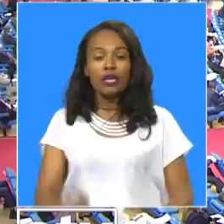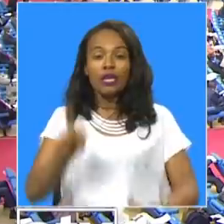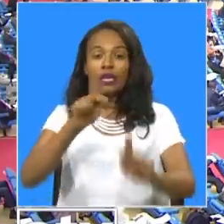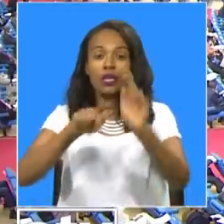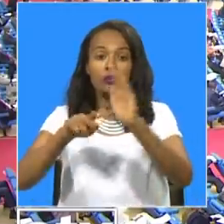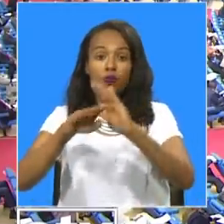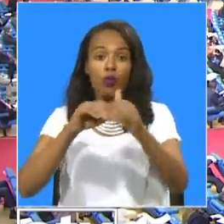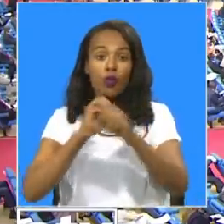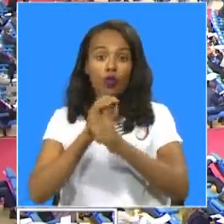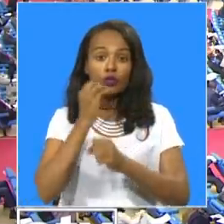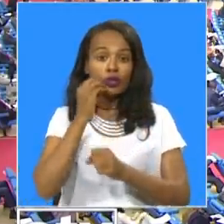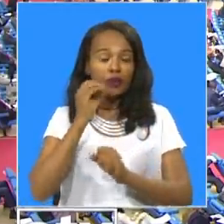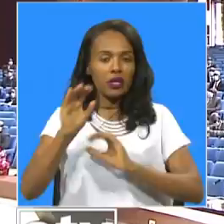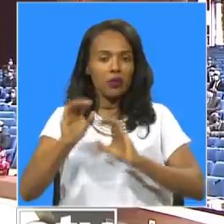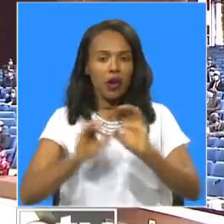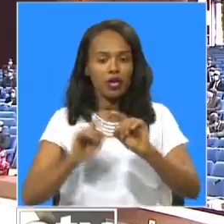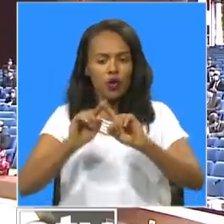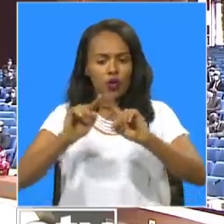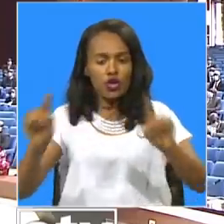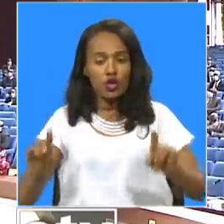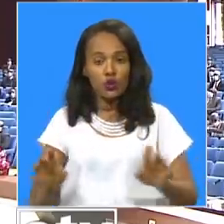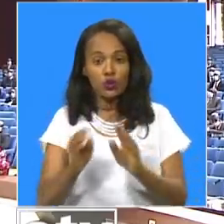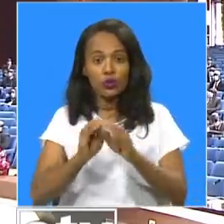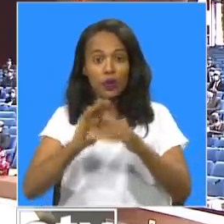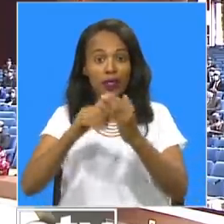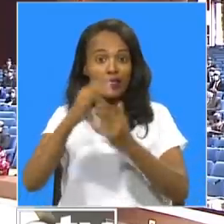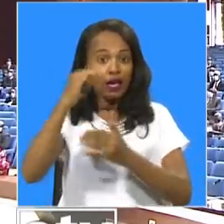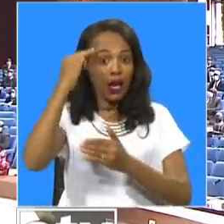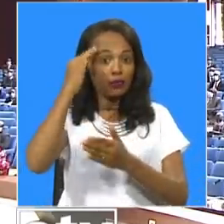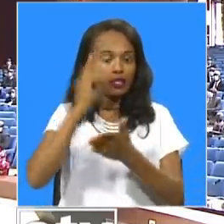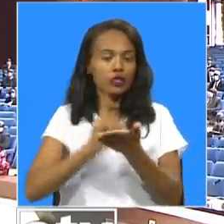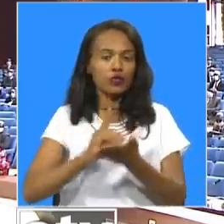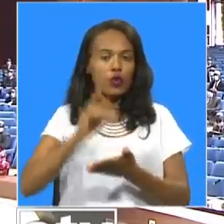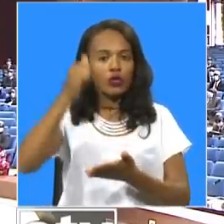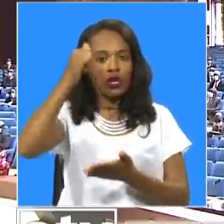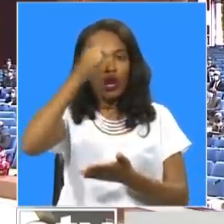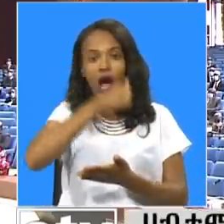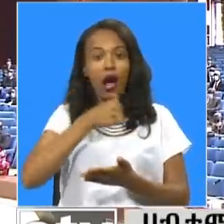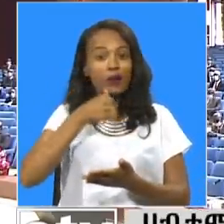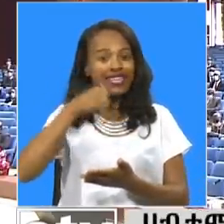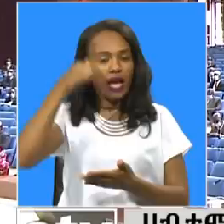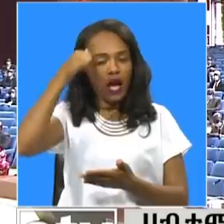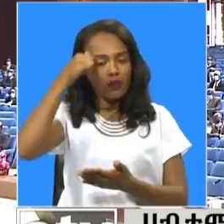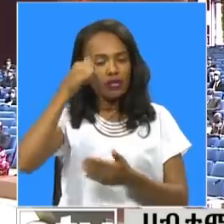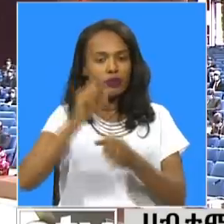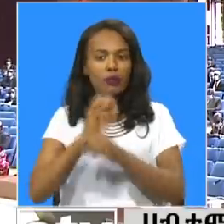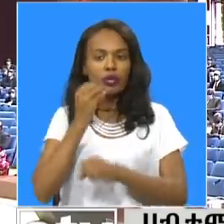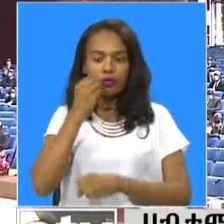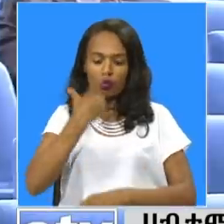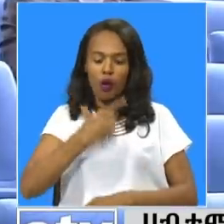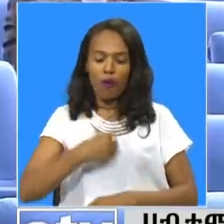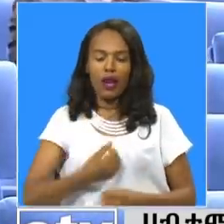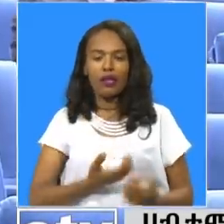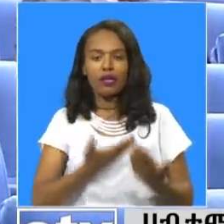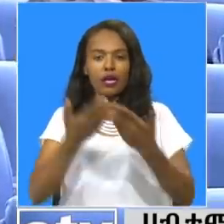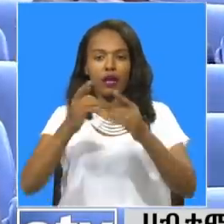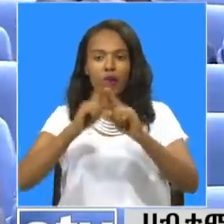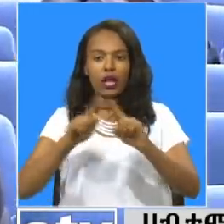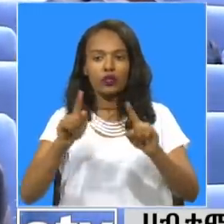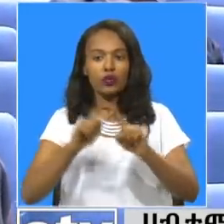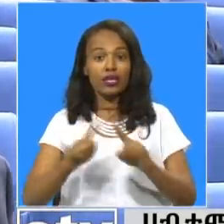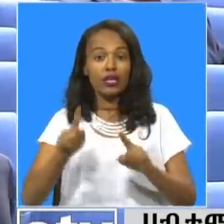የህዝብ ተወካዮች ምክር ቤት ባካሄደው ልዩ ስብሰባ ጠቅላይ ሚኒስትር ዶክተር አብይ አህመድ በምክር ቤቱ አባላት ለቀረበላቸው